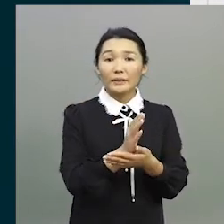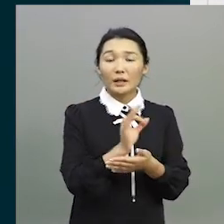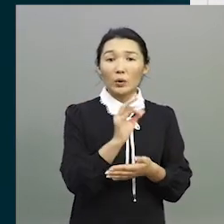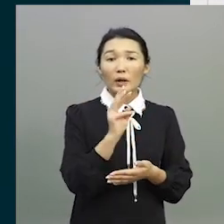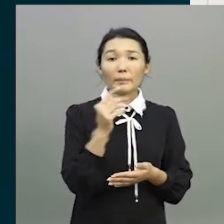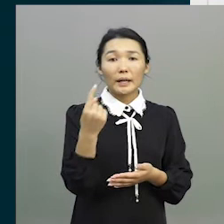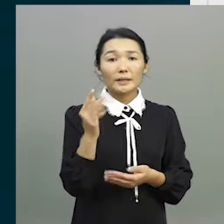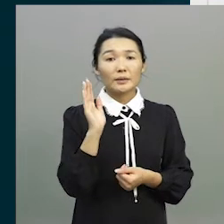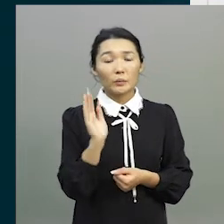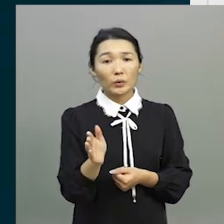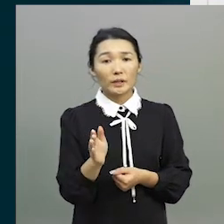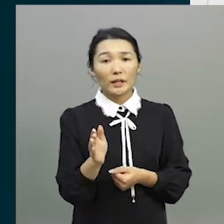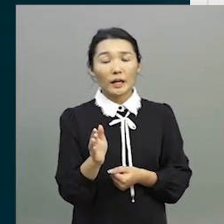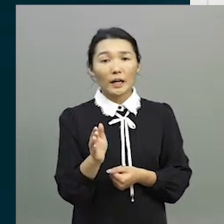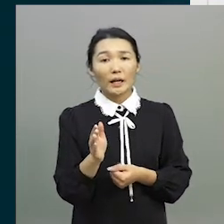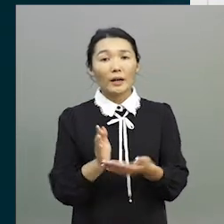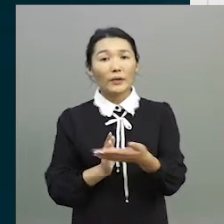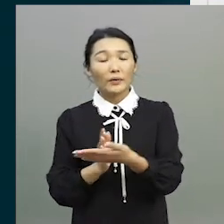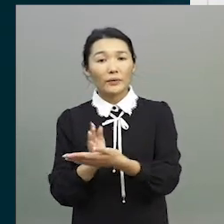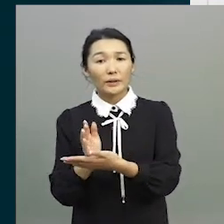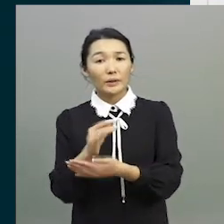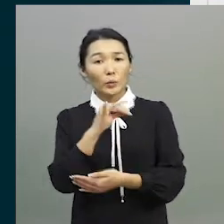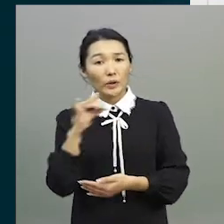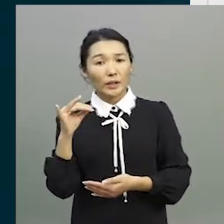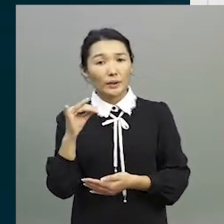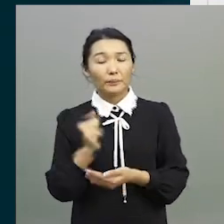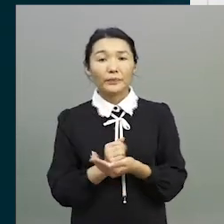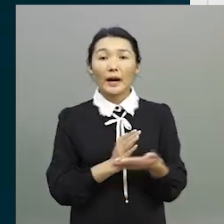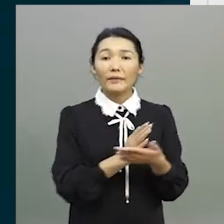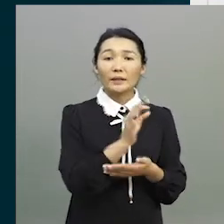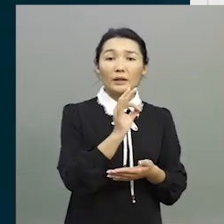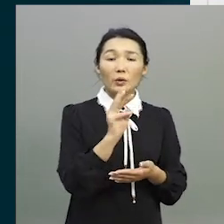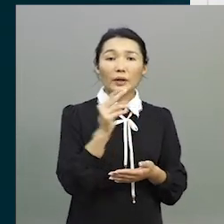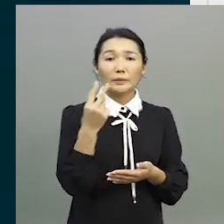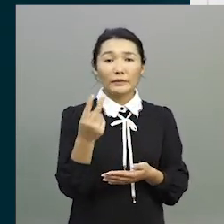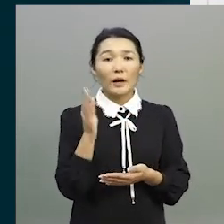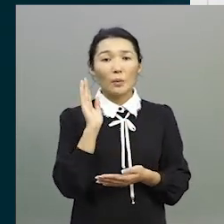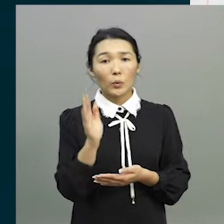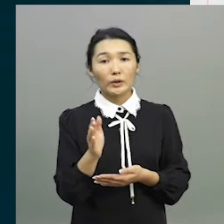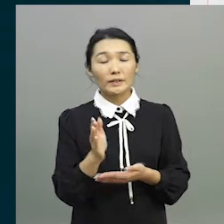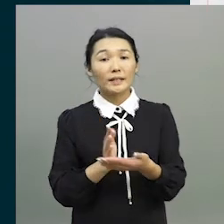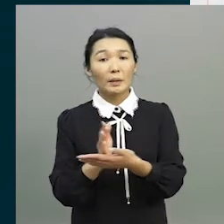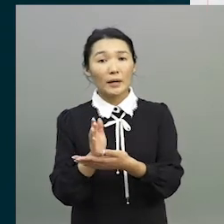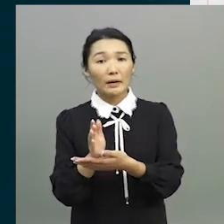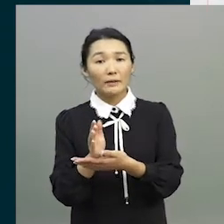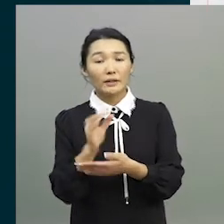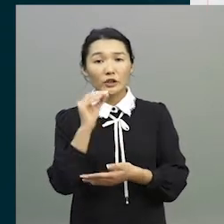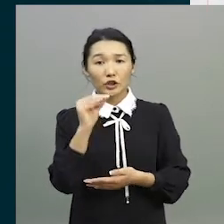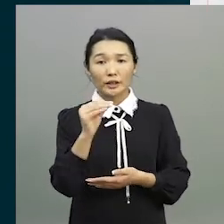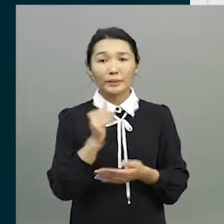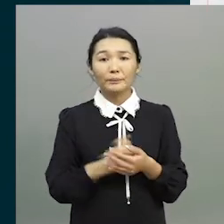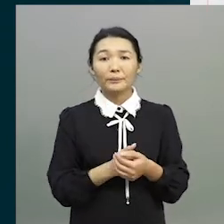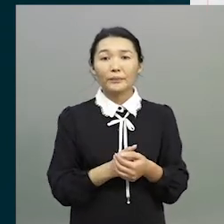madden будет направлен вектор и вектор om2 будет направлен вектор u жизнь